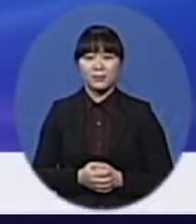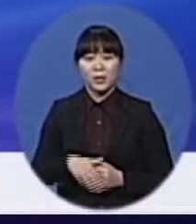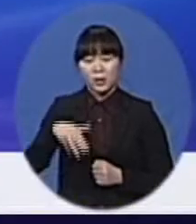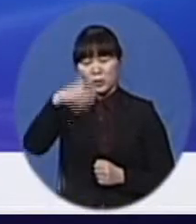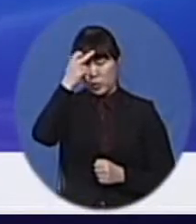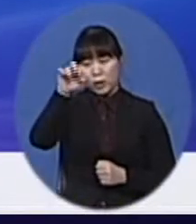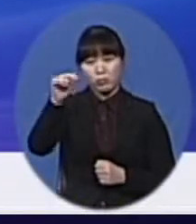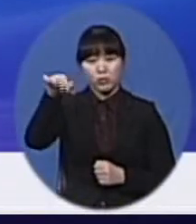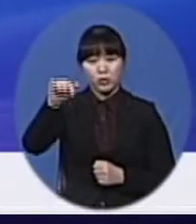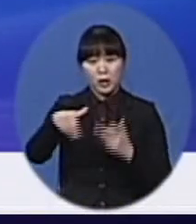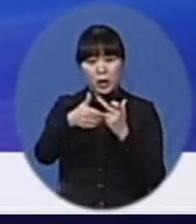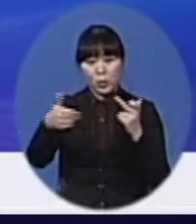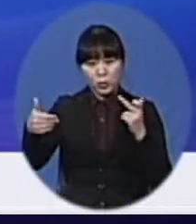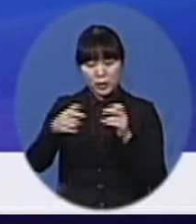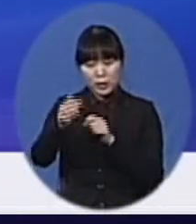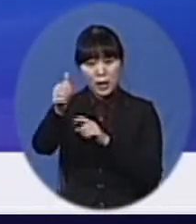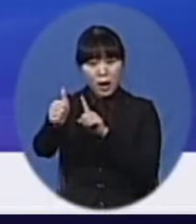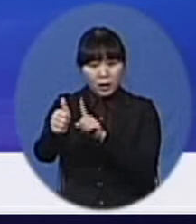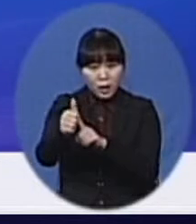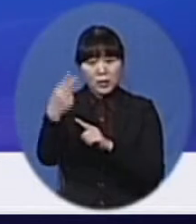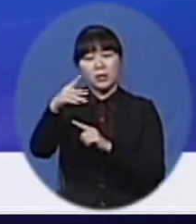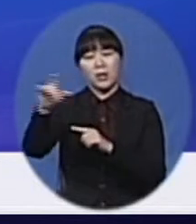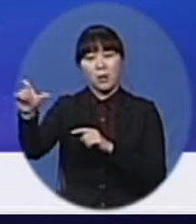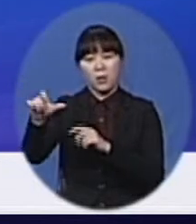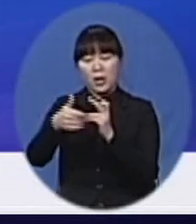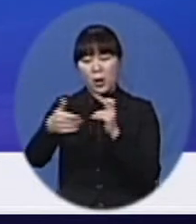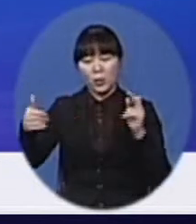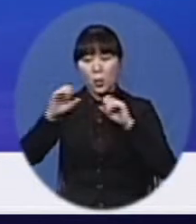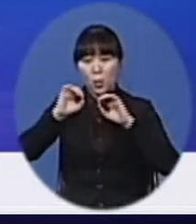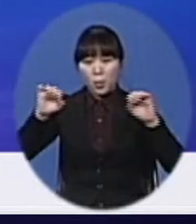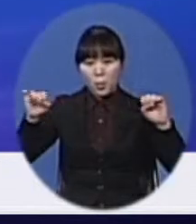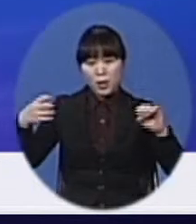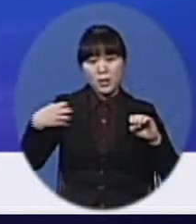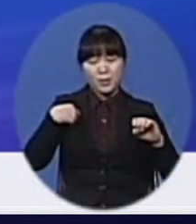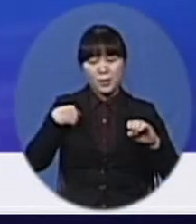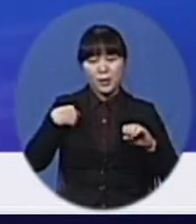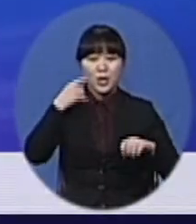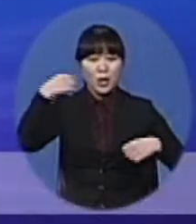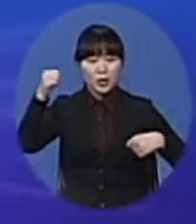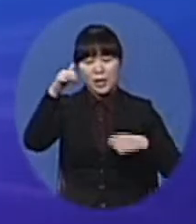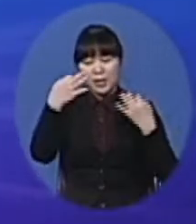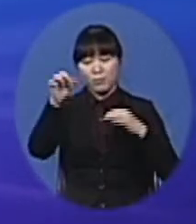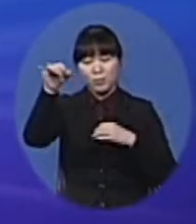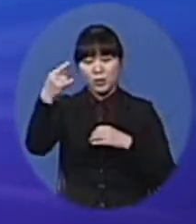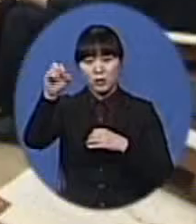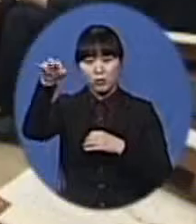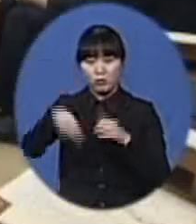최문순 강원도지사가 2015년 강원도 홍보대사에 배우 김웅수 씨를 위촉했습니다.